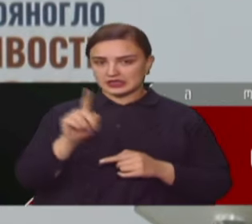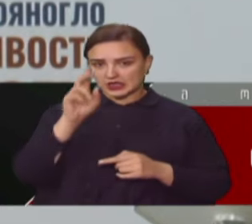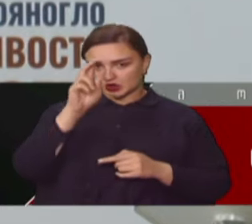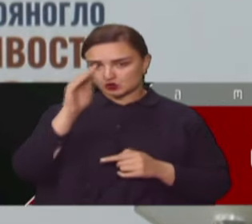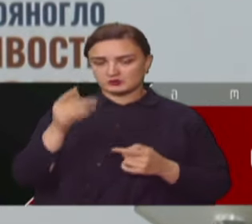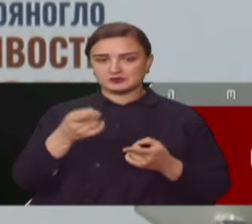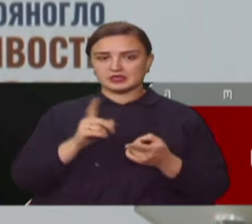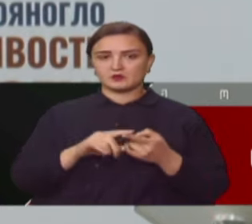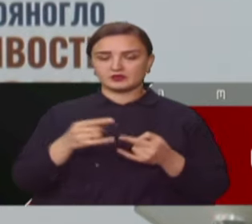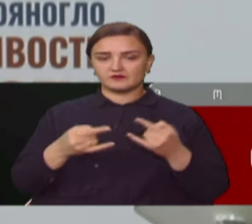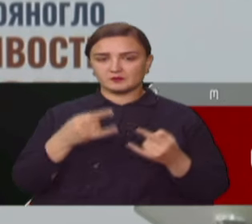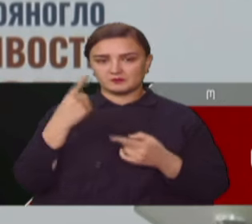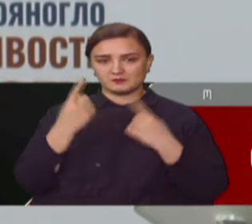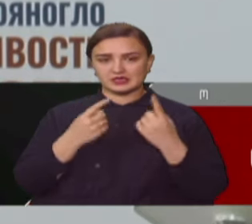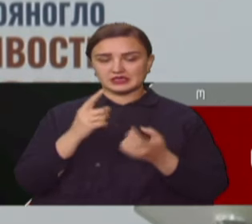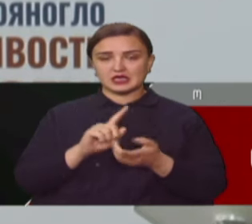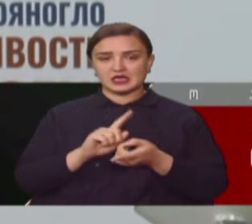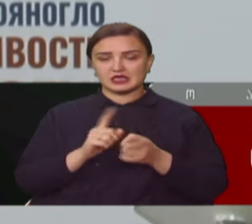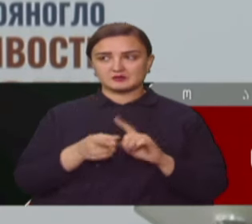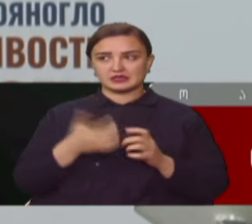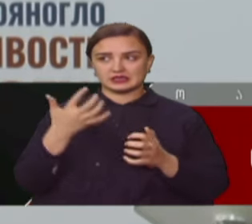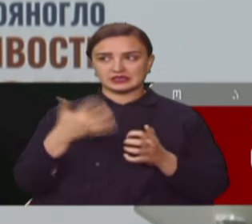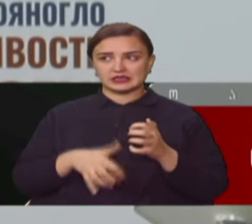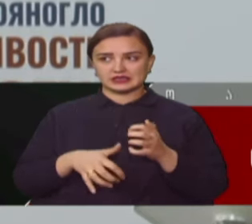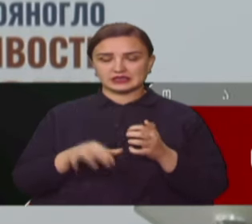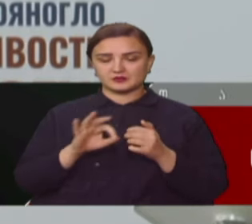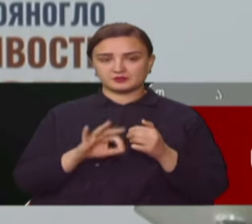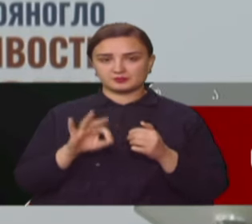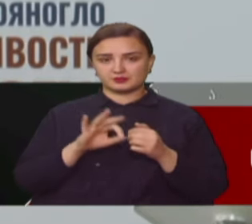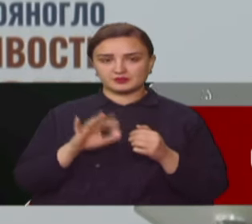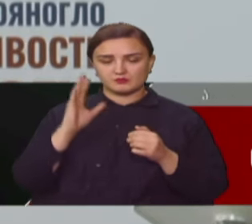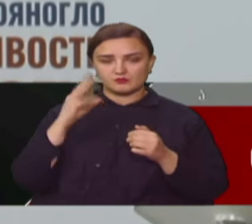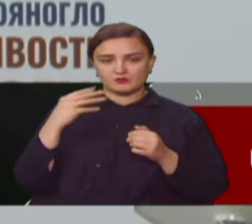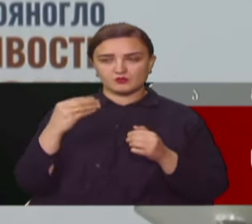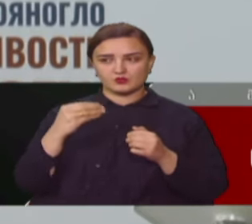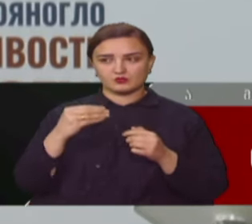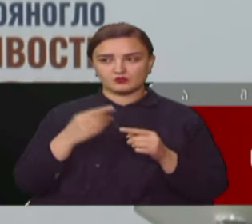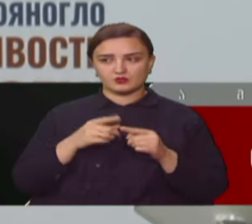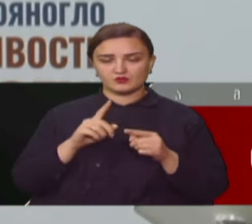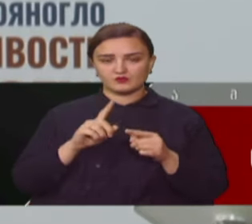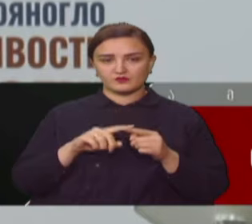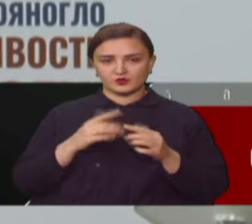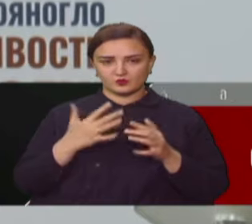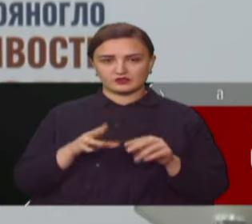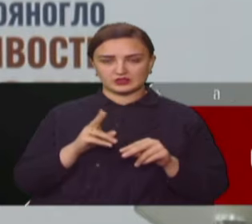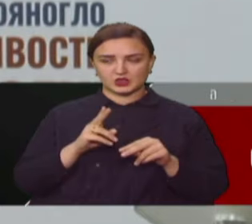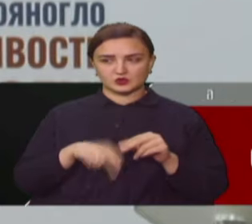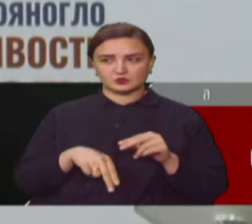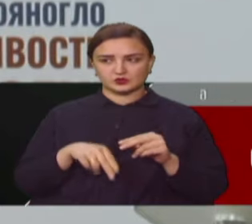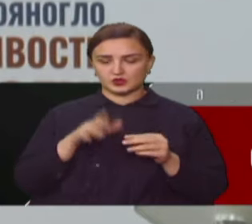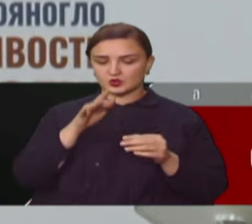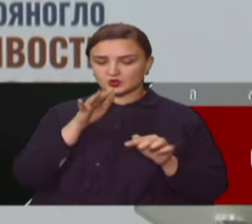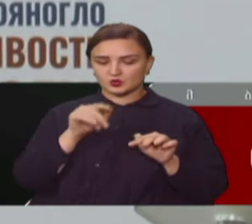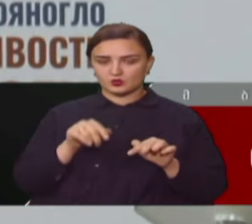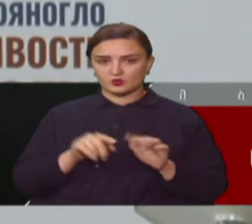Uki de Buli Medis platformaze, aramet neutralur platformaze, Moldova zda pe rispire bis da și de conflicte bis limiti amoețura, dat ga droga